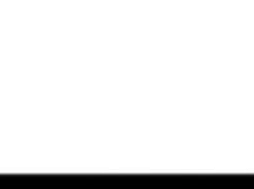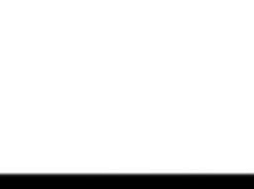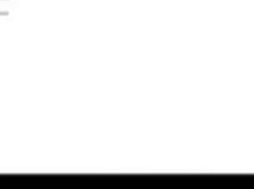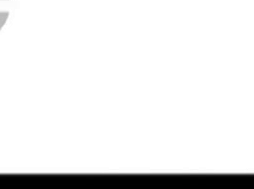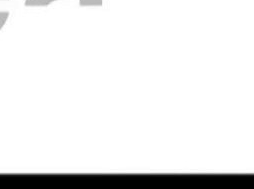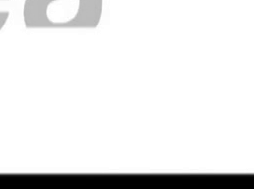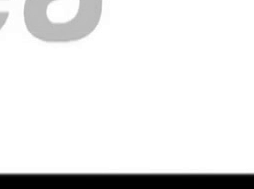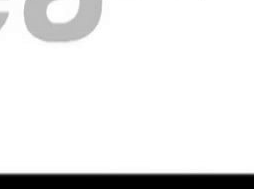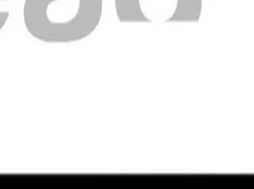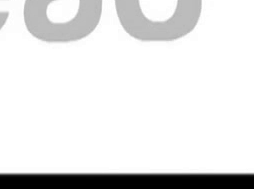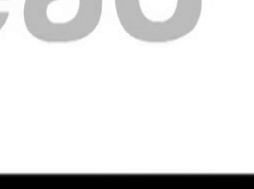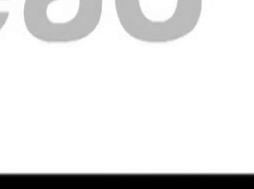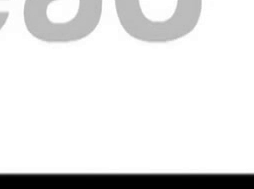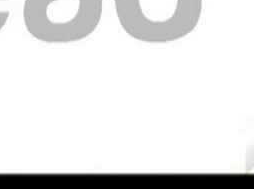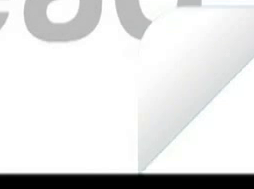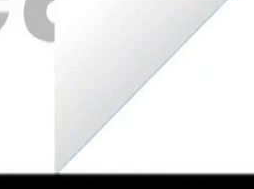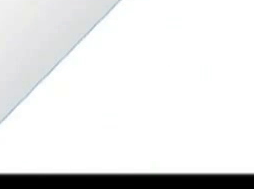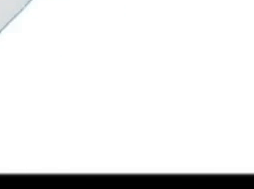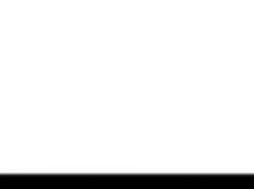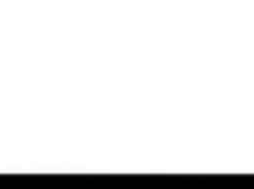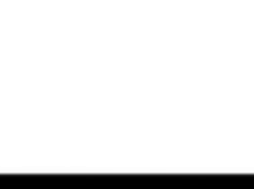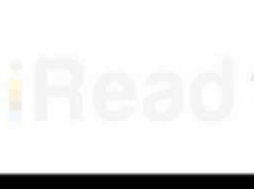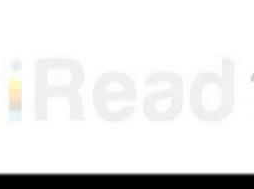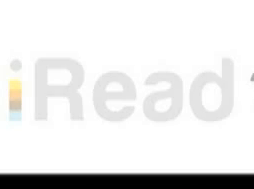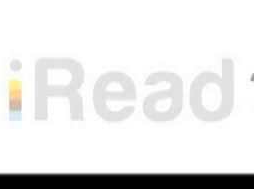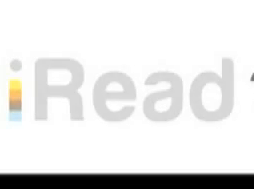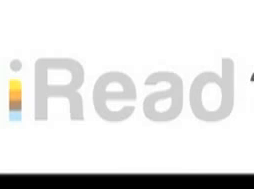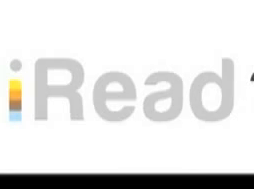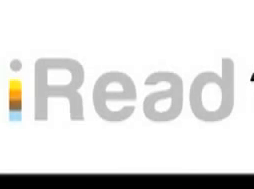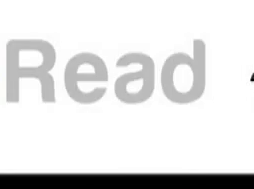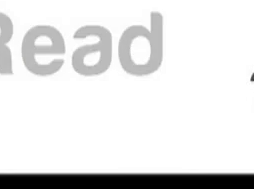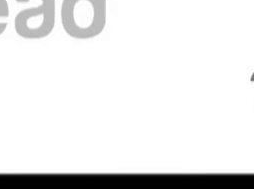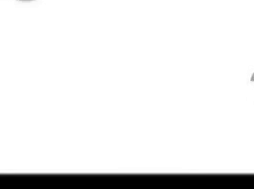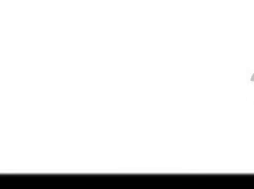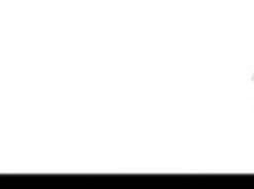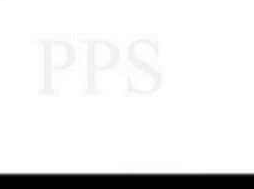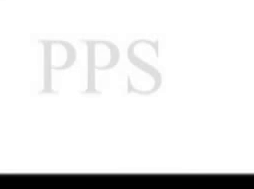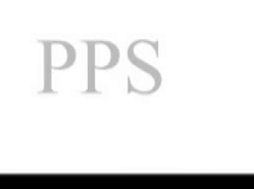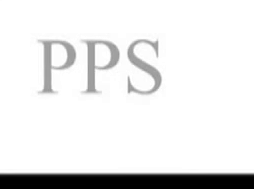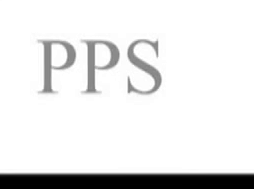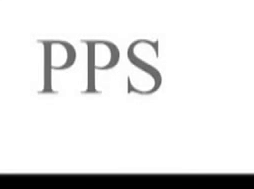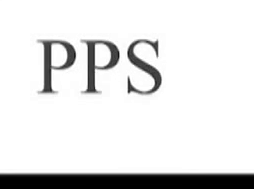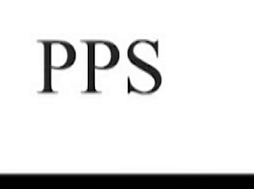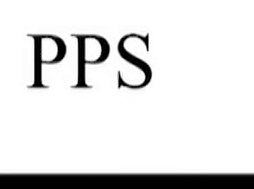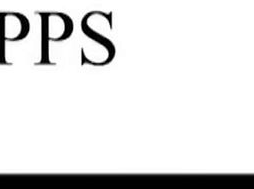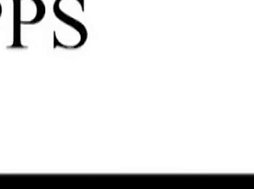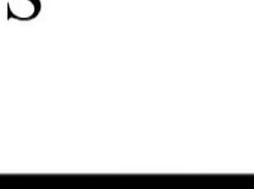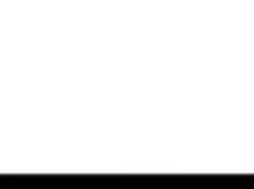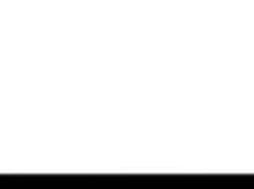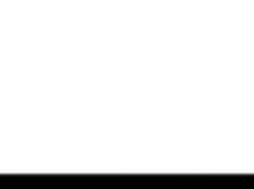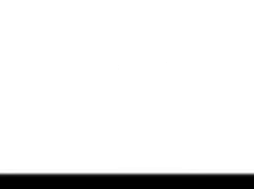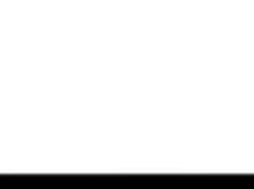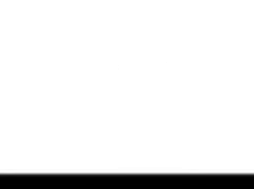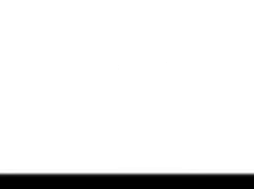向你誠意推薦 iRead。iRead 係咩嚟 ？iRead 係一個公共出版服